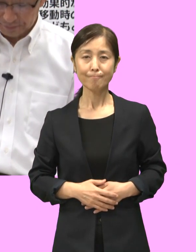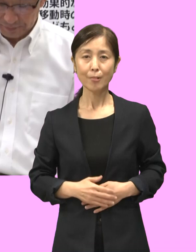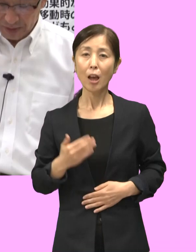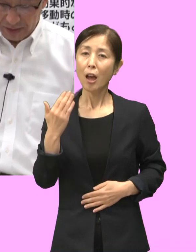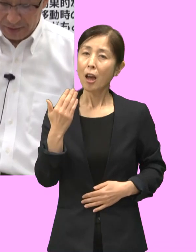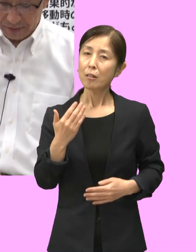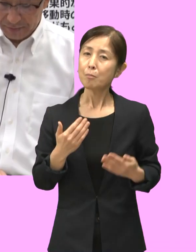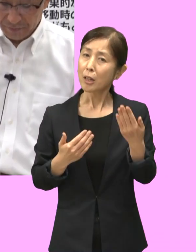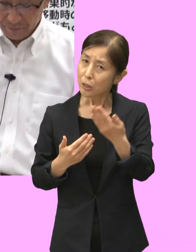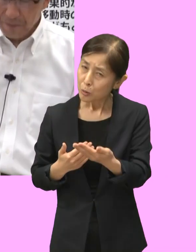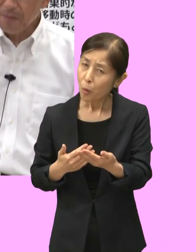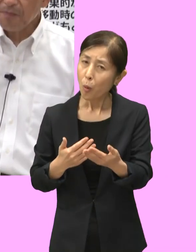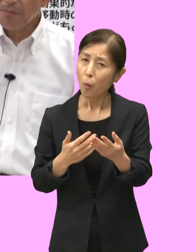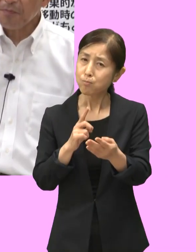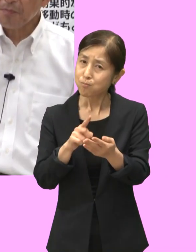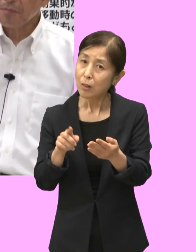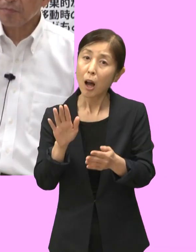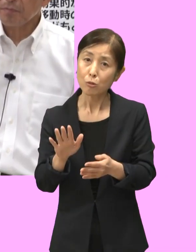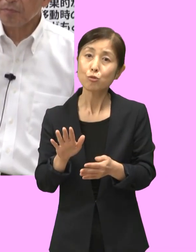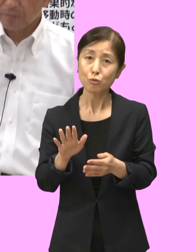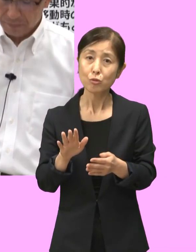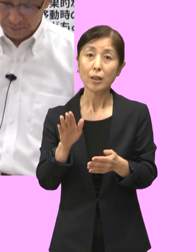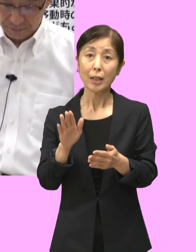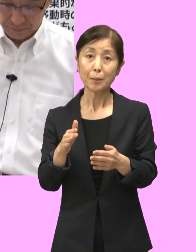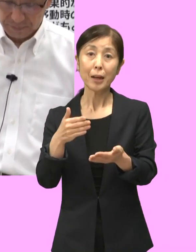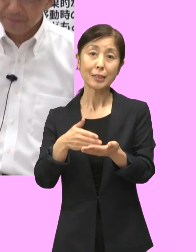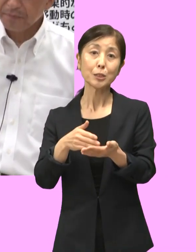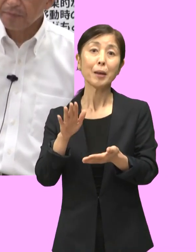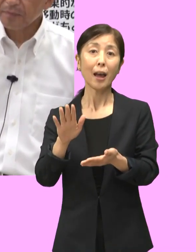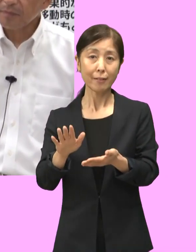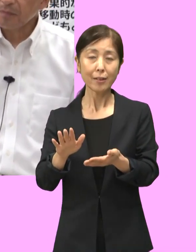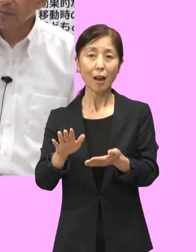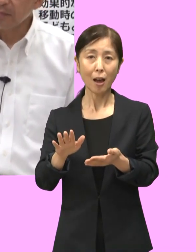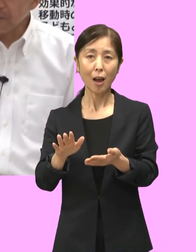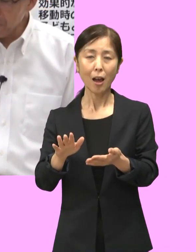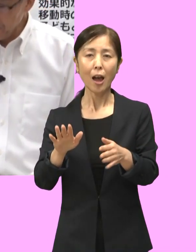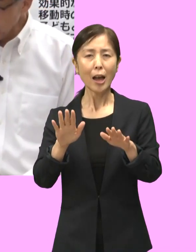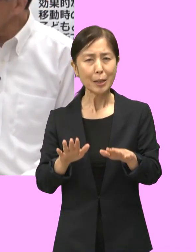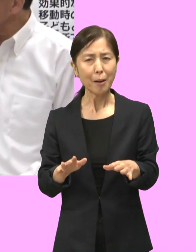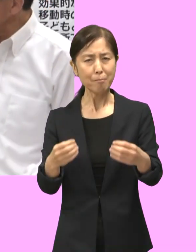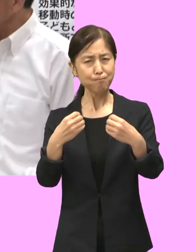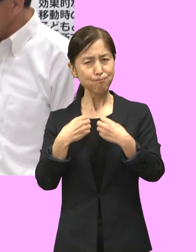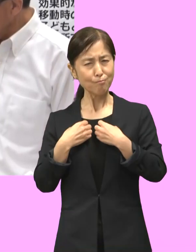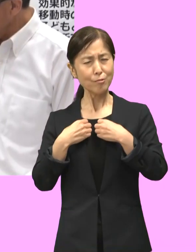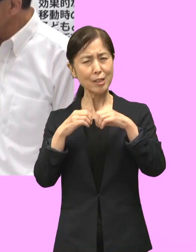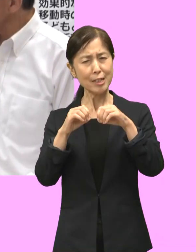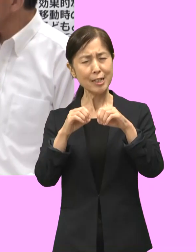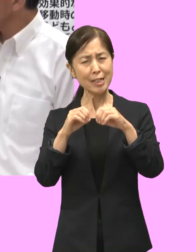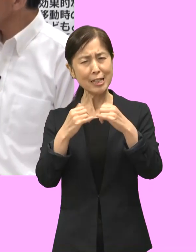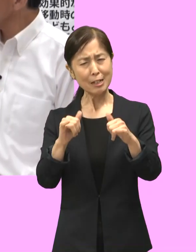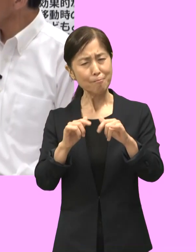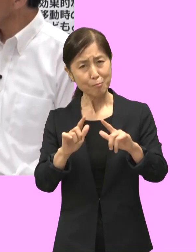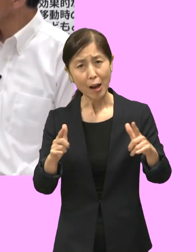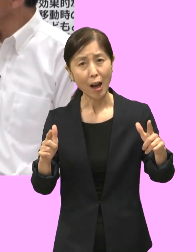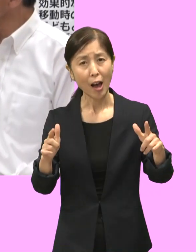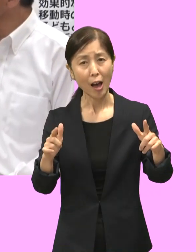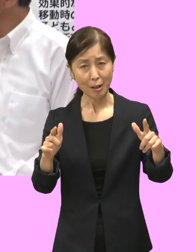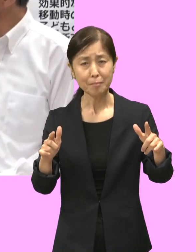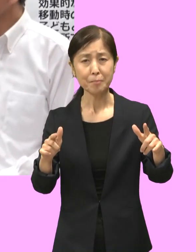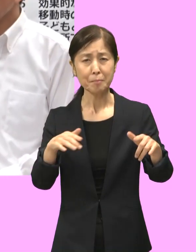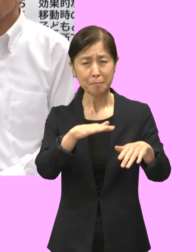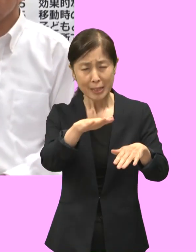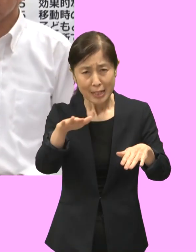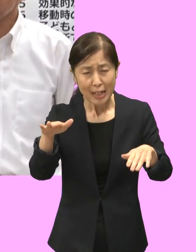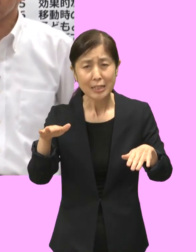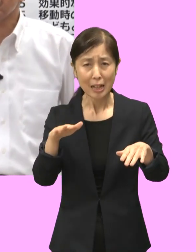点かあるんですが、 はい、 まあ、今ご説明も ありました通り、かなり感染者が増えている中で、 はい はい、まあ、市民県民国民とも